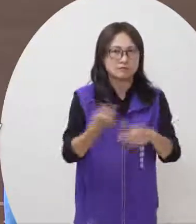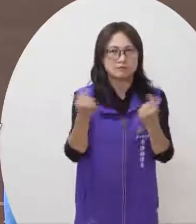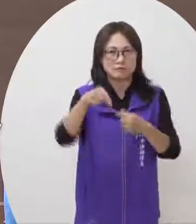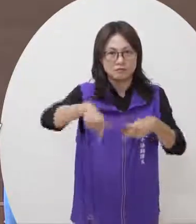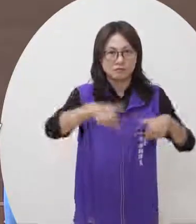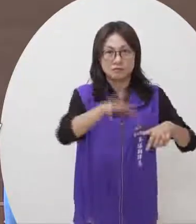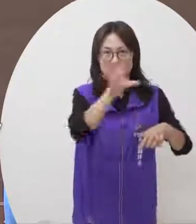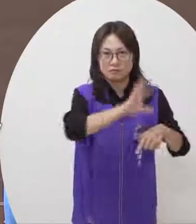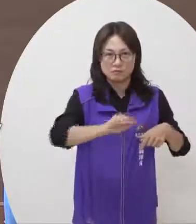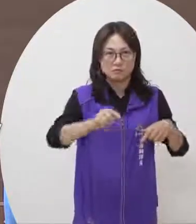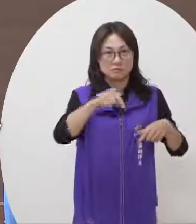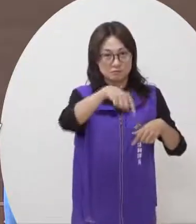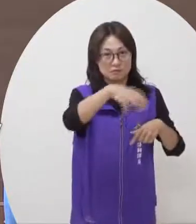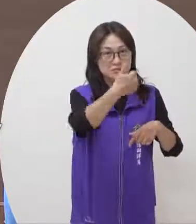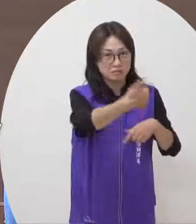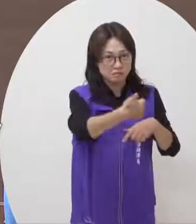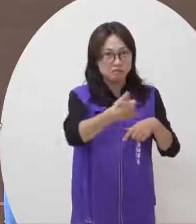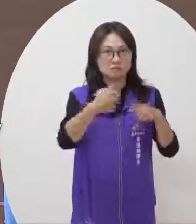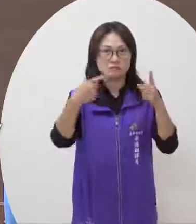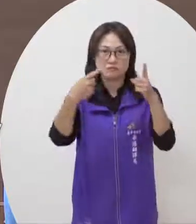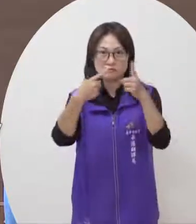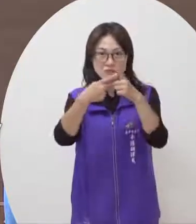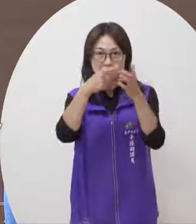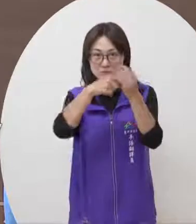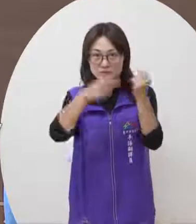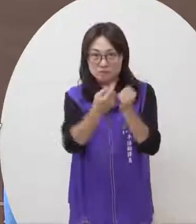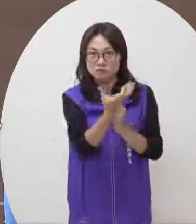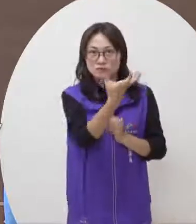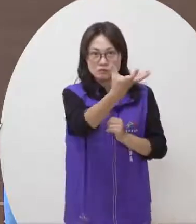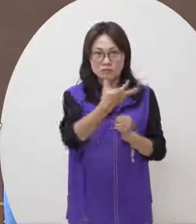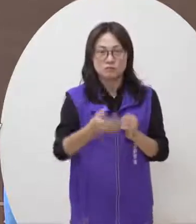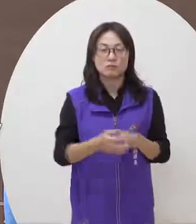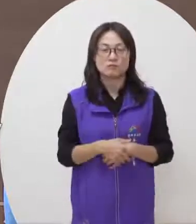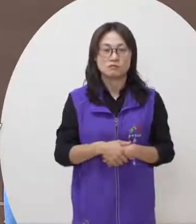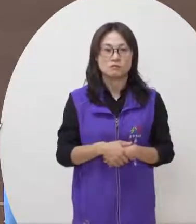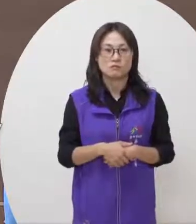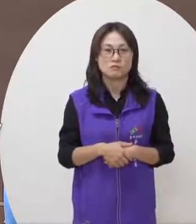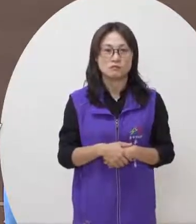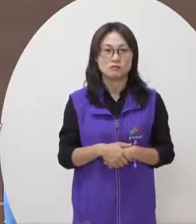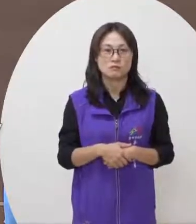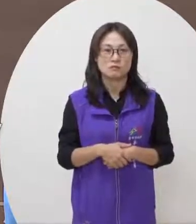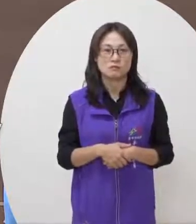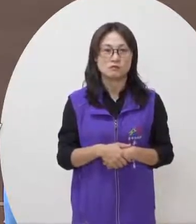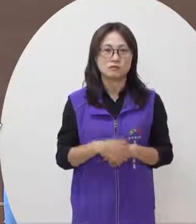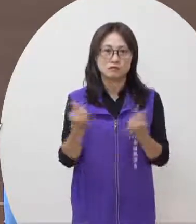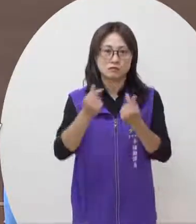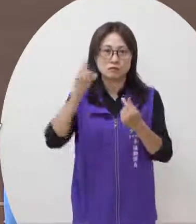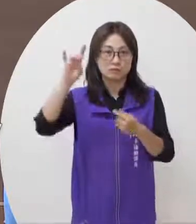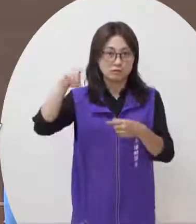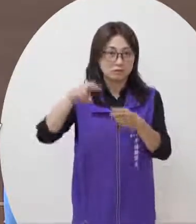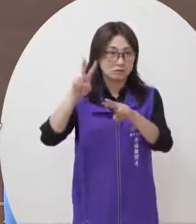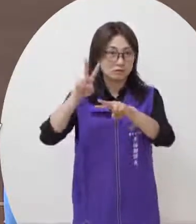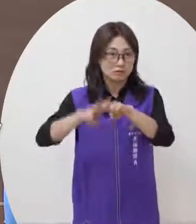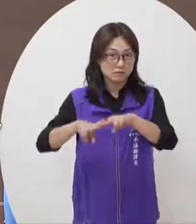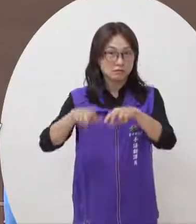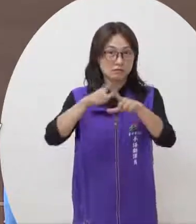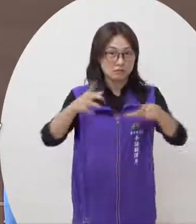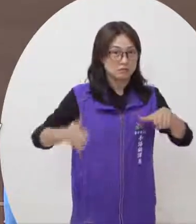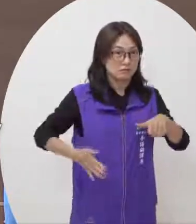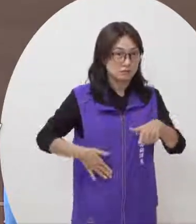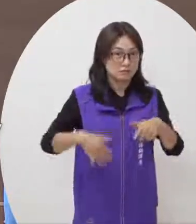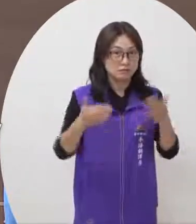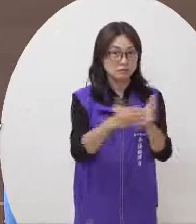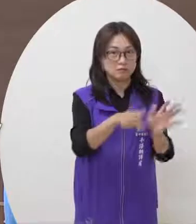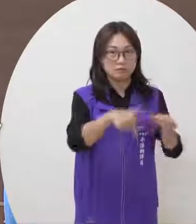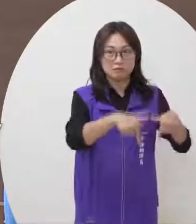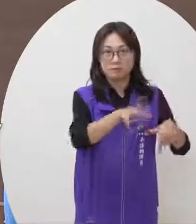人口特别多，第二大区，又在海线从龙井 大肚一直到西屯这边来哈，那也